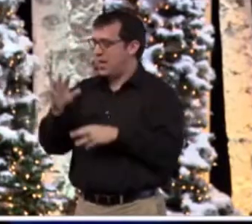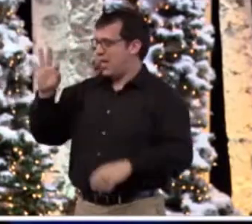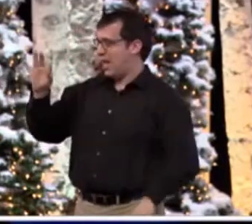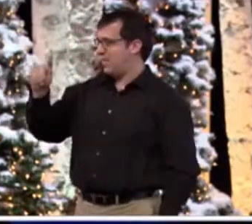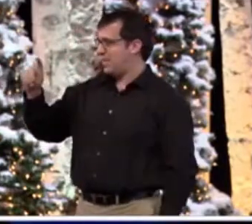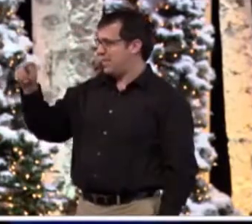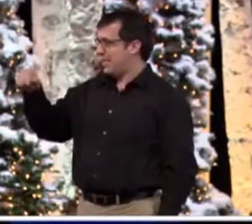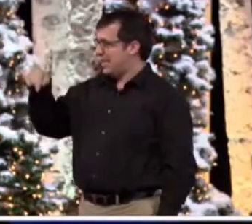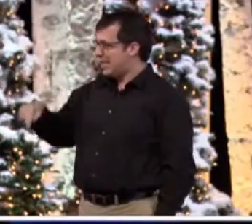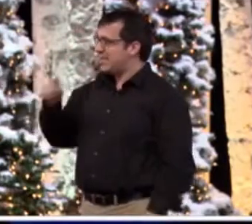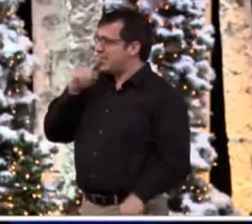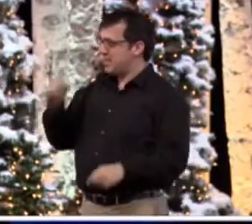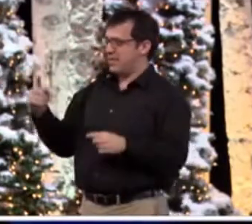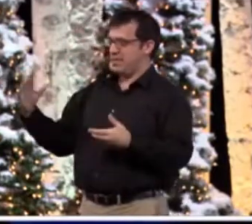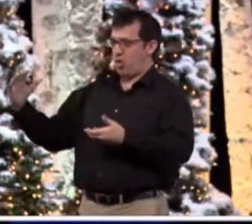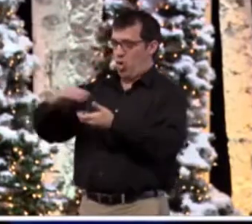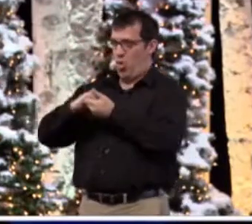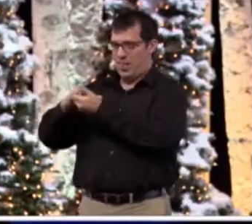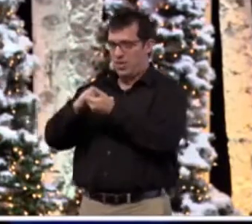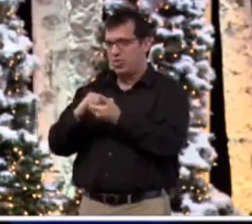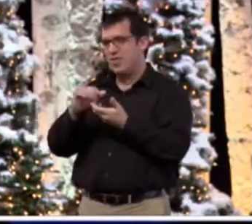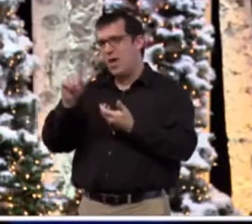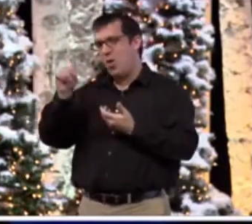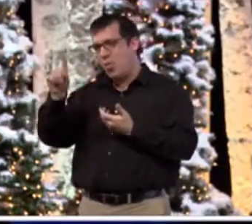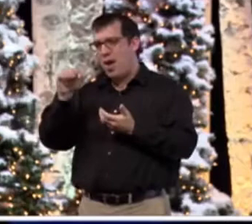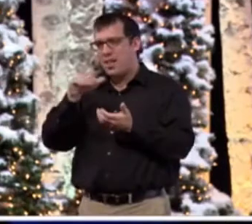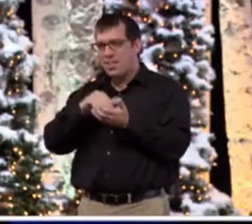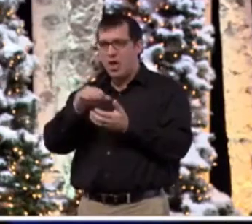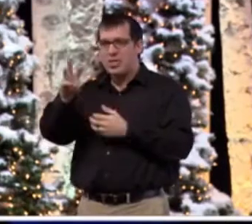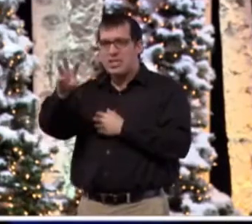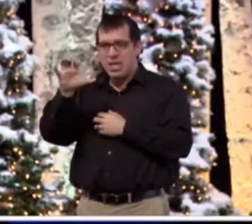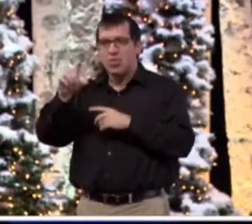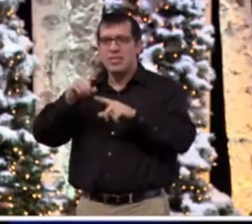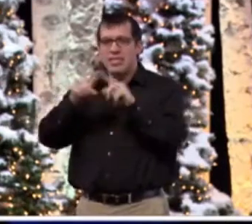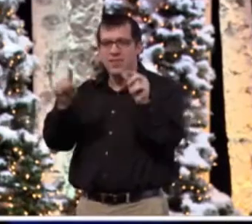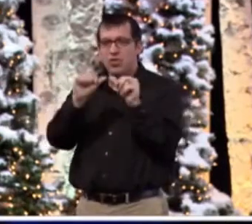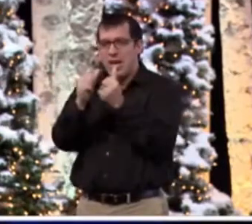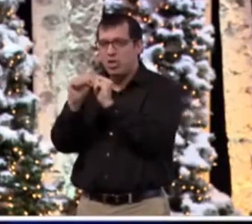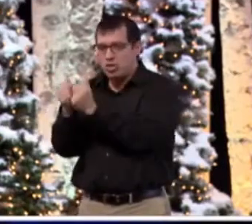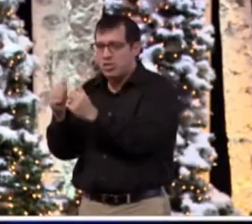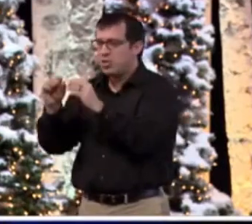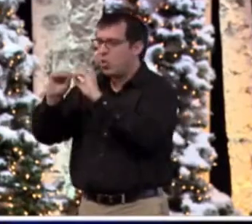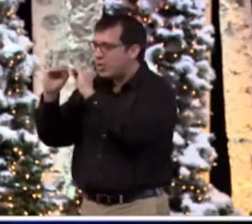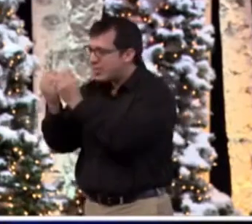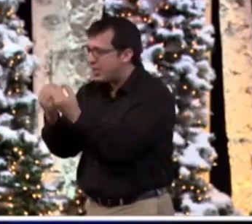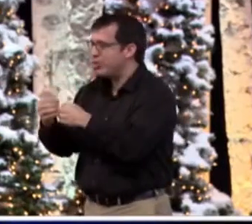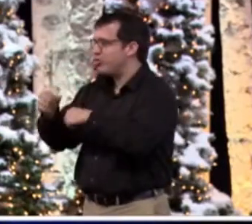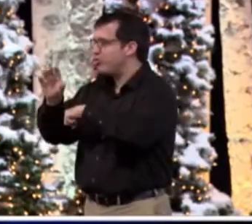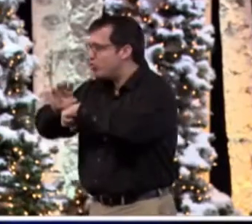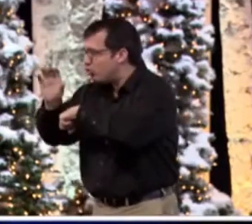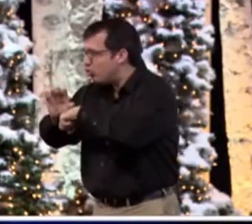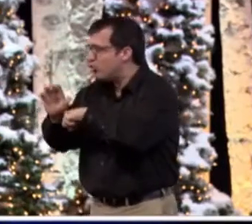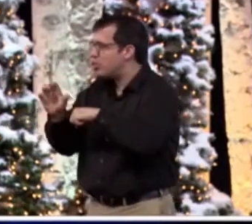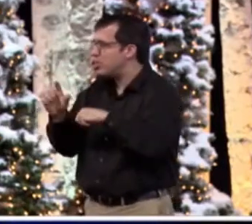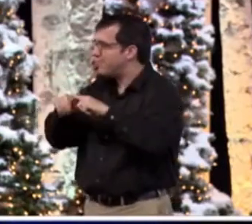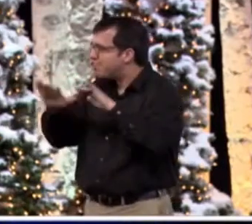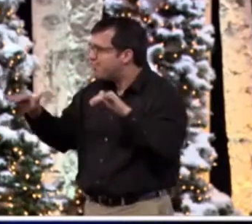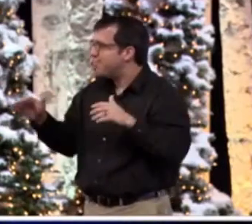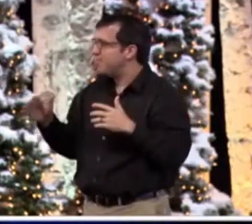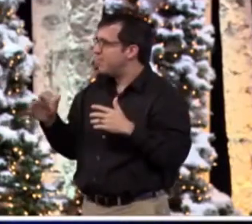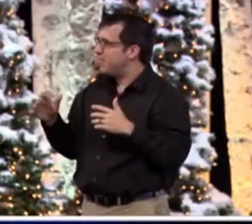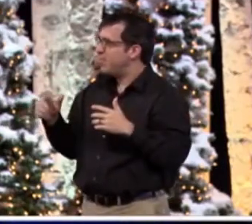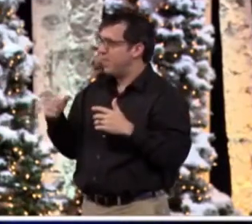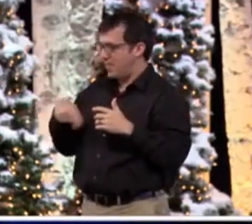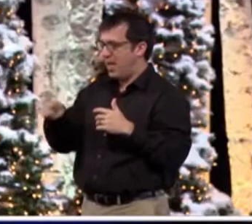मण्डली संगठन एजेन्सीहरूको एउटा यस्तो सहकार्यमूलक संगठन हो जसले सधैँ ल कामलाई पूरा